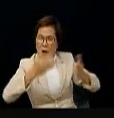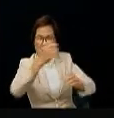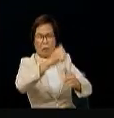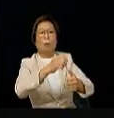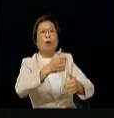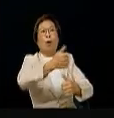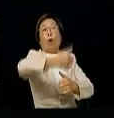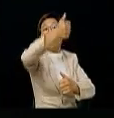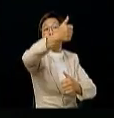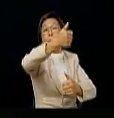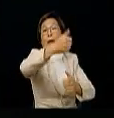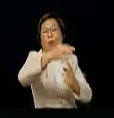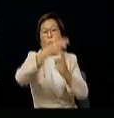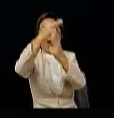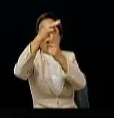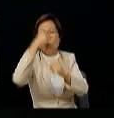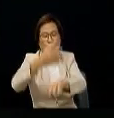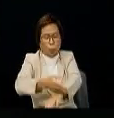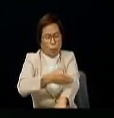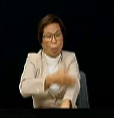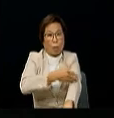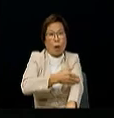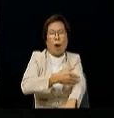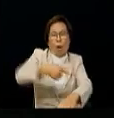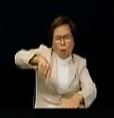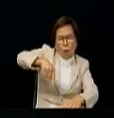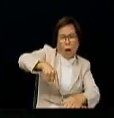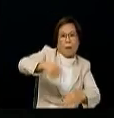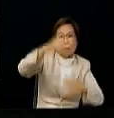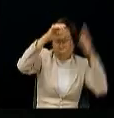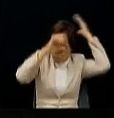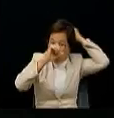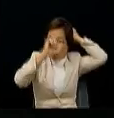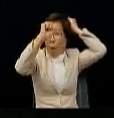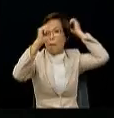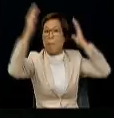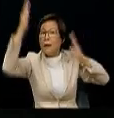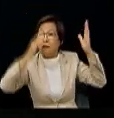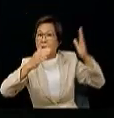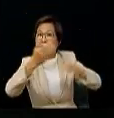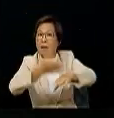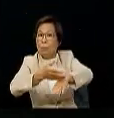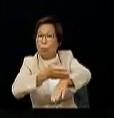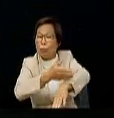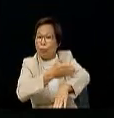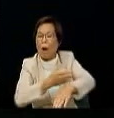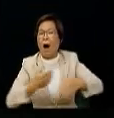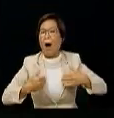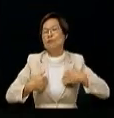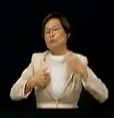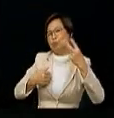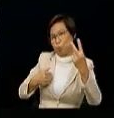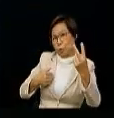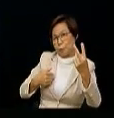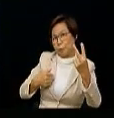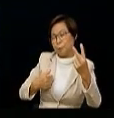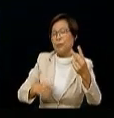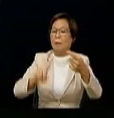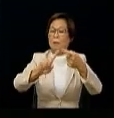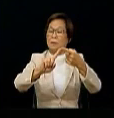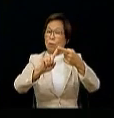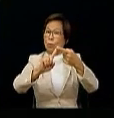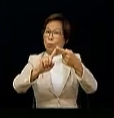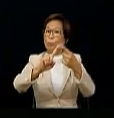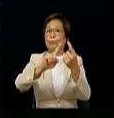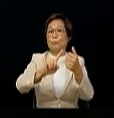samaan berbuah tetapi rendah ke untuk menambah baik polisi Diploma atau diplomat Malaysia ahlil Adul sapi kita